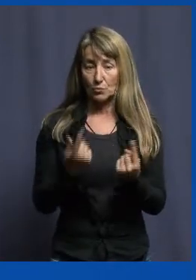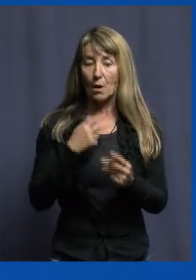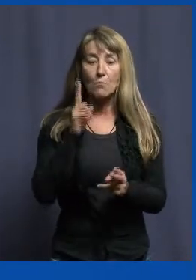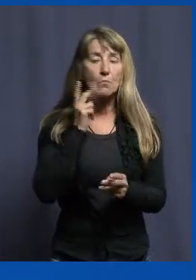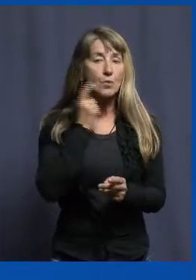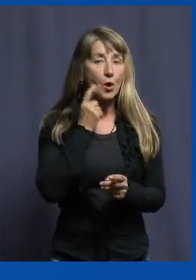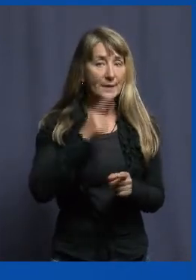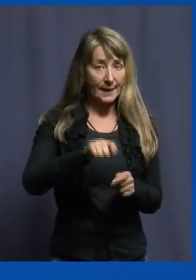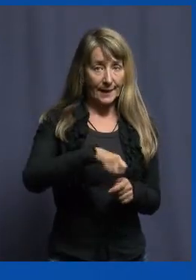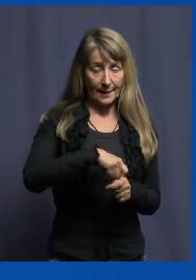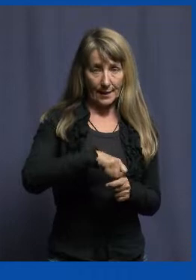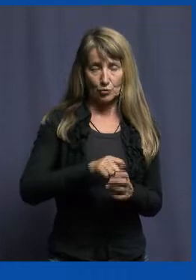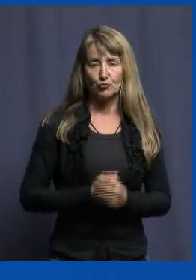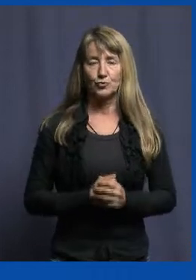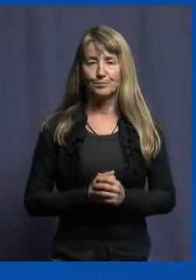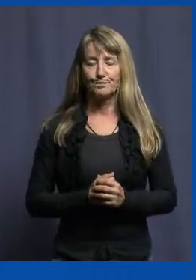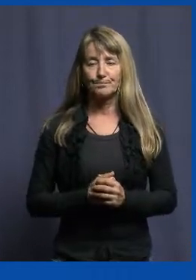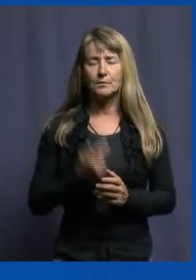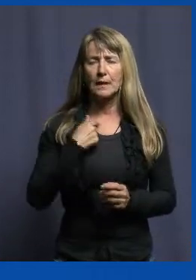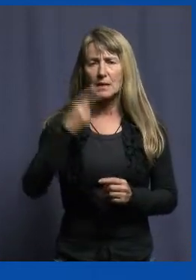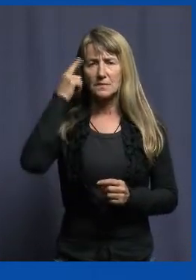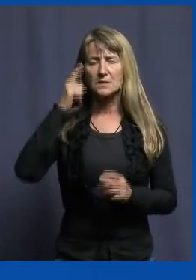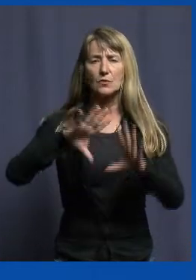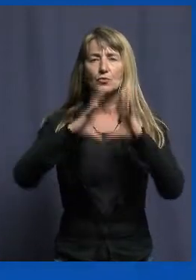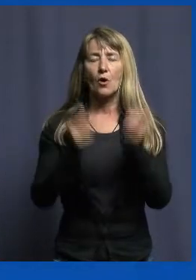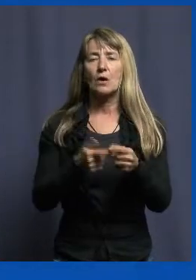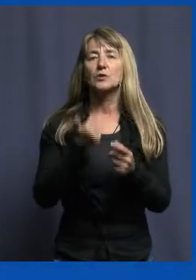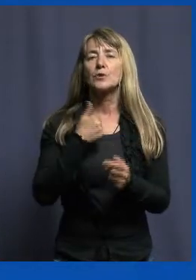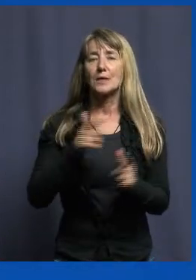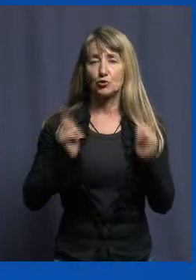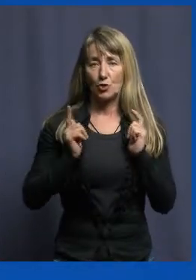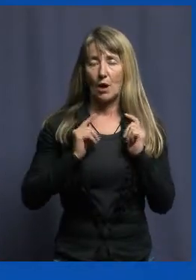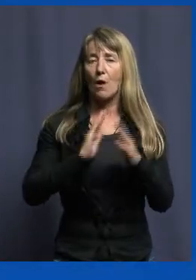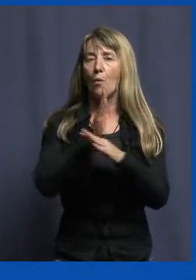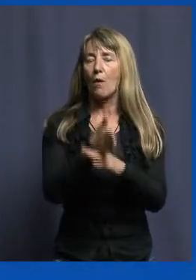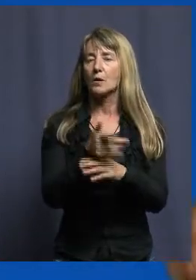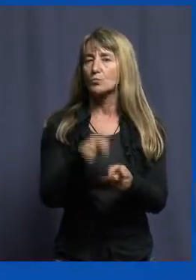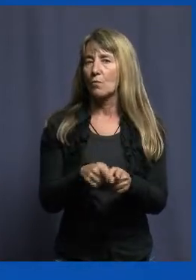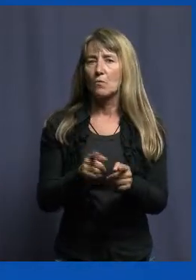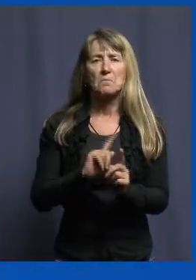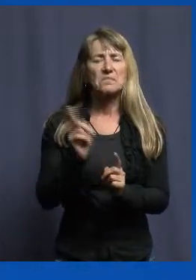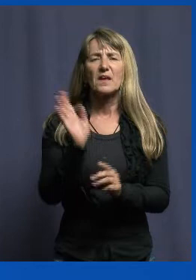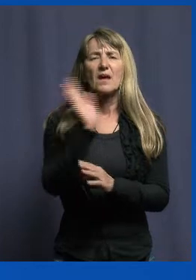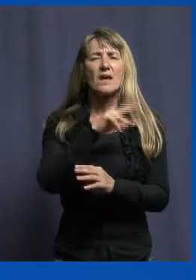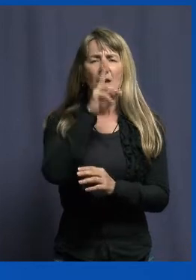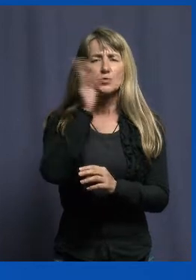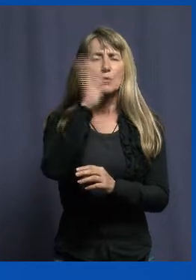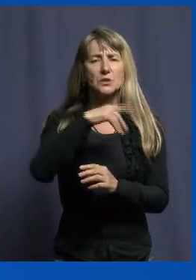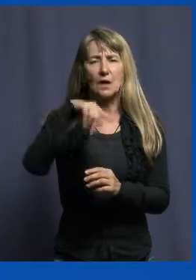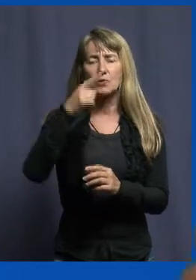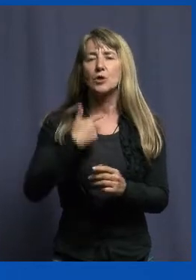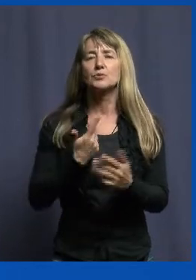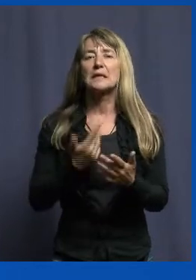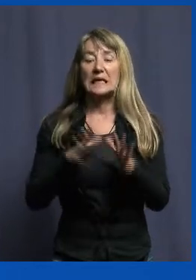reši. Ja, svestan toga šta me čeka, ulazim u ovo. Dakle, neću posle da kažem kako sam